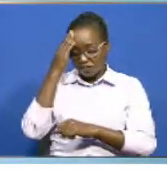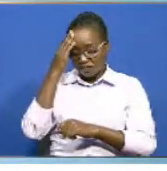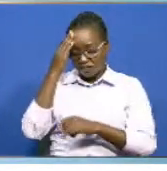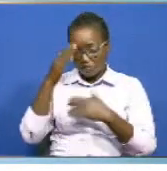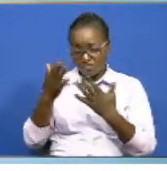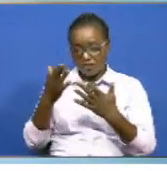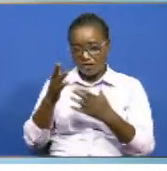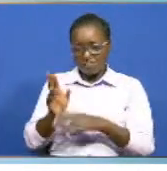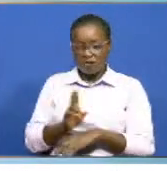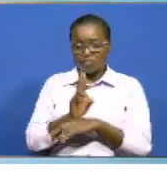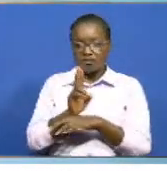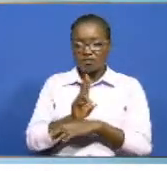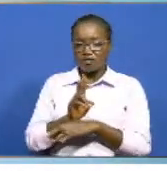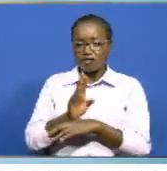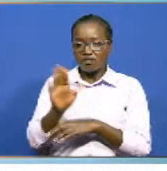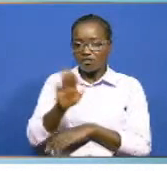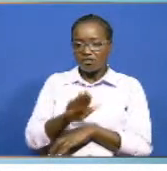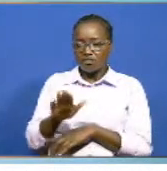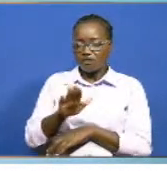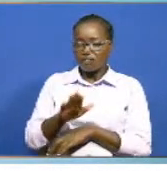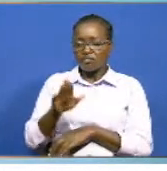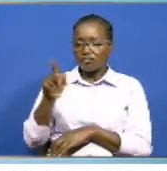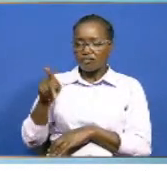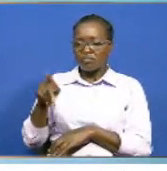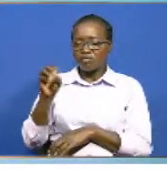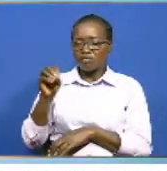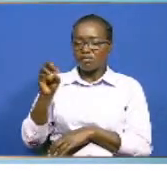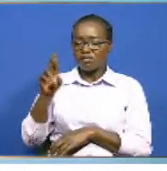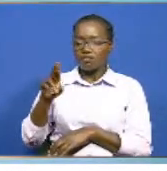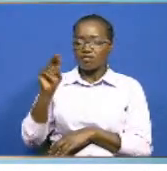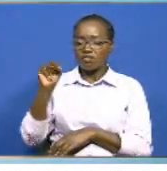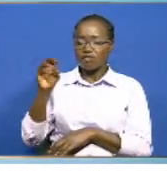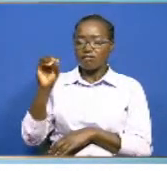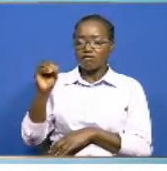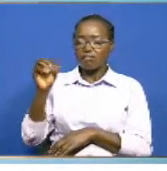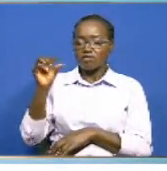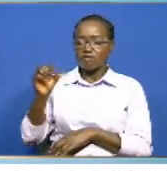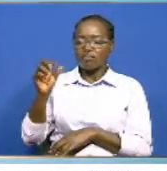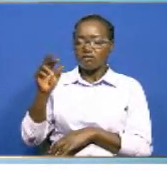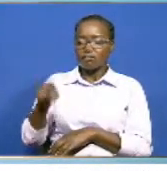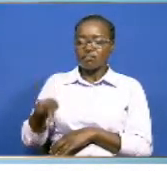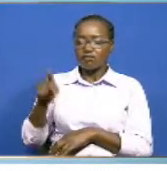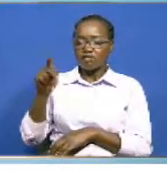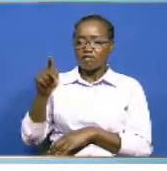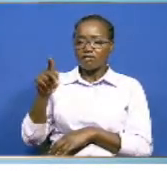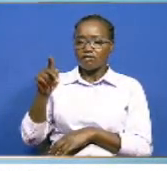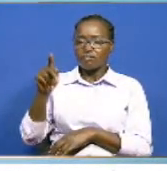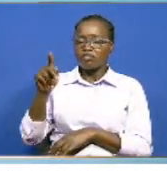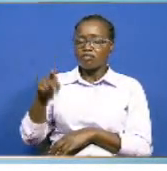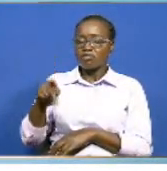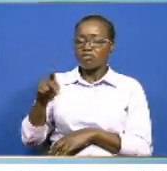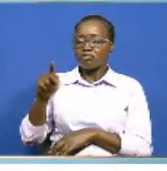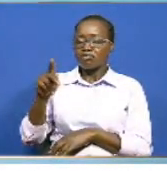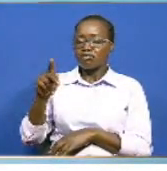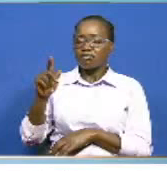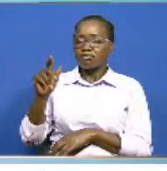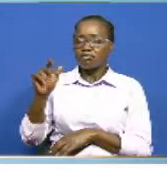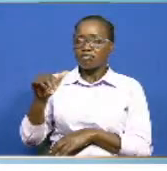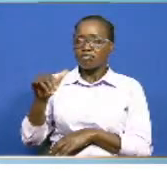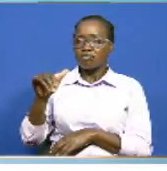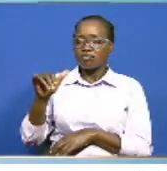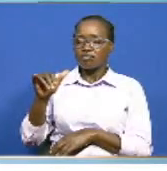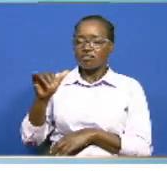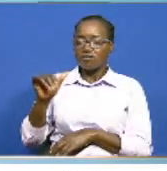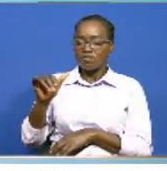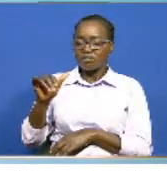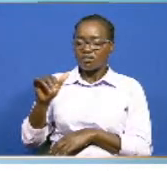zile sites ambazo zinaonesha pornography, hiyo inaonesha kwamba kuna kitu ambacho wazazi hawajafanya